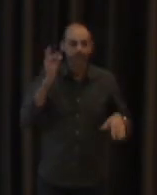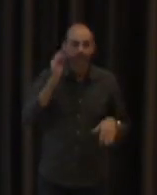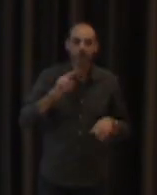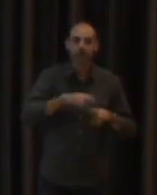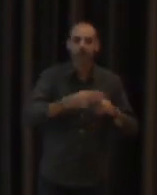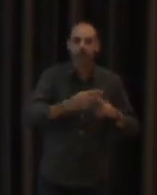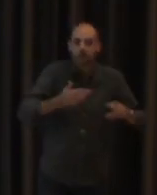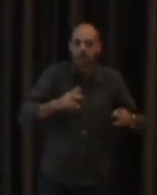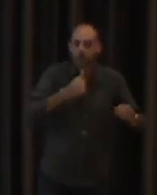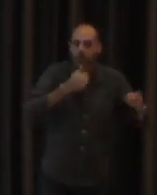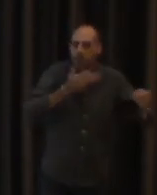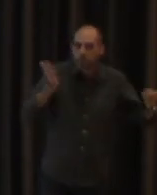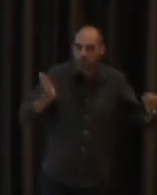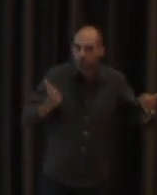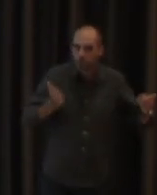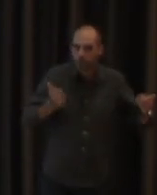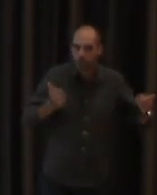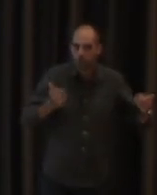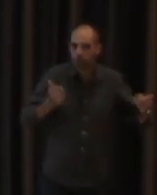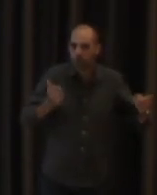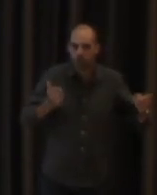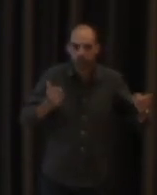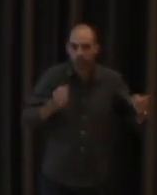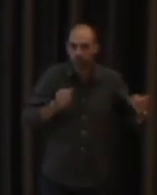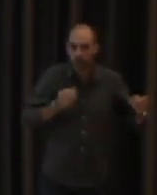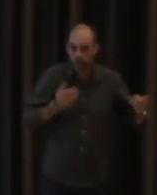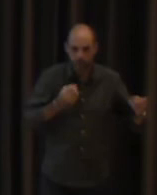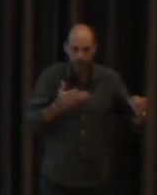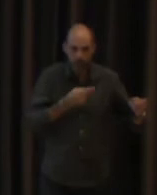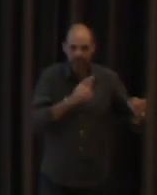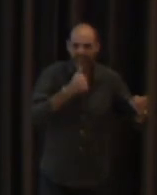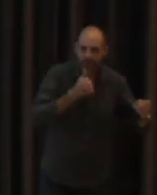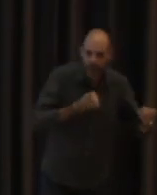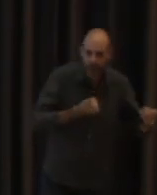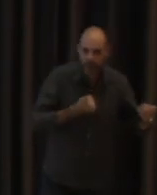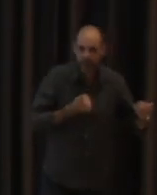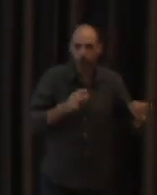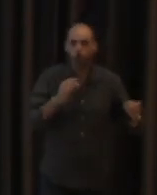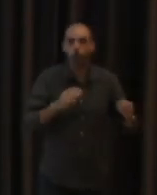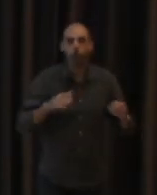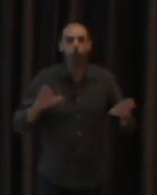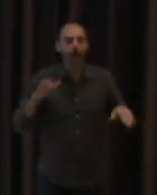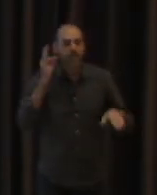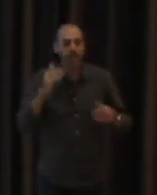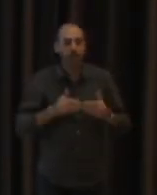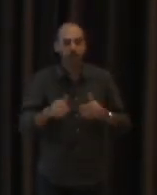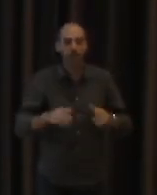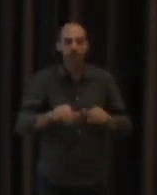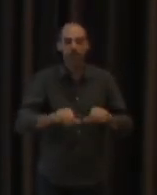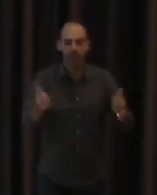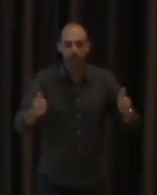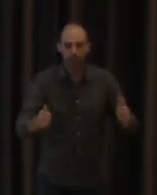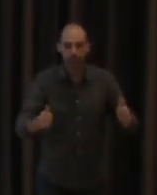algú. Si arribes i dius això a casa, diran, sí, esclar. No? O la de 13E, l'Angelina es divorciarà d'algú, o si és clar, si no em dius en